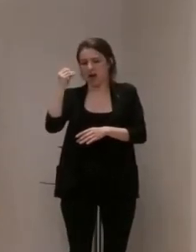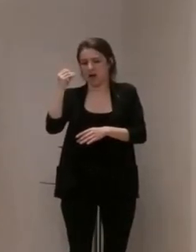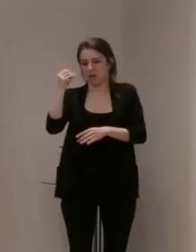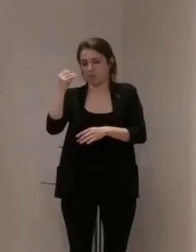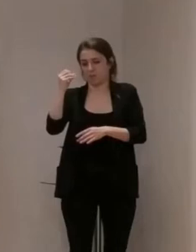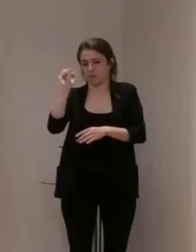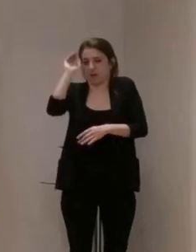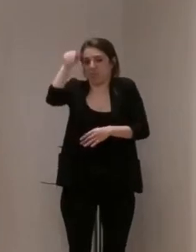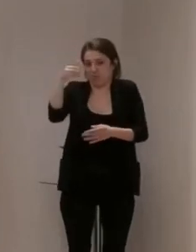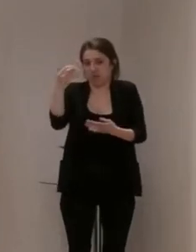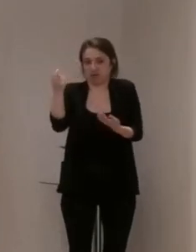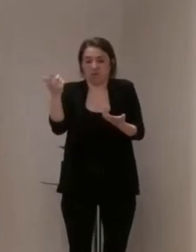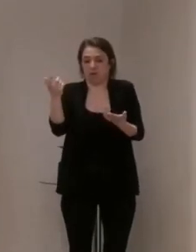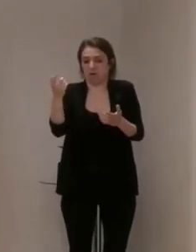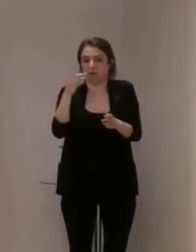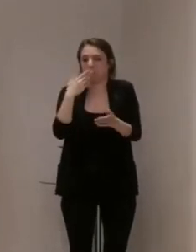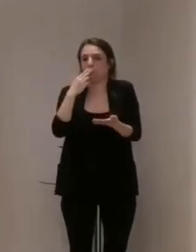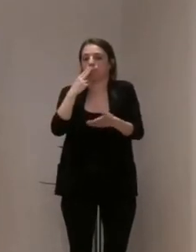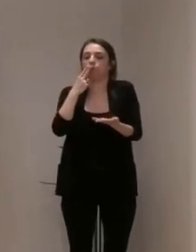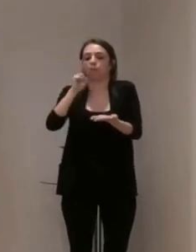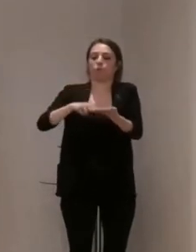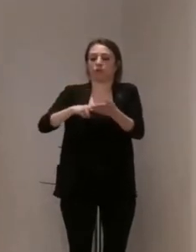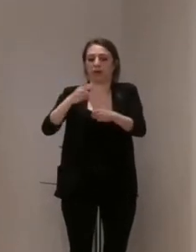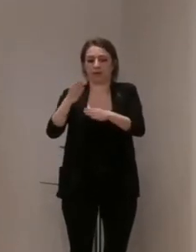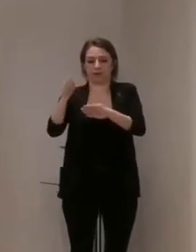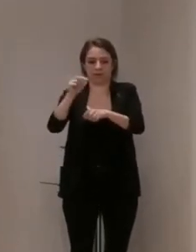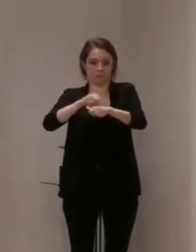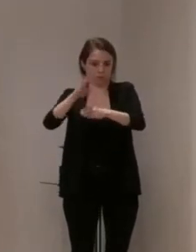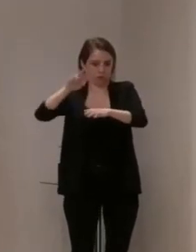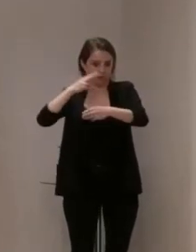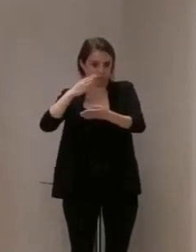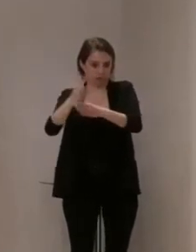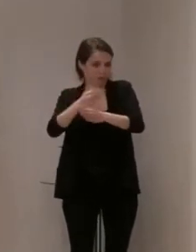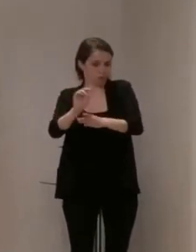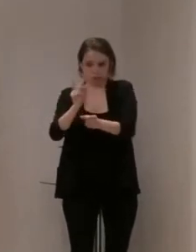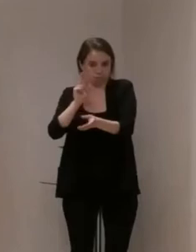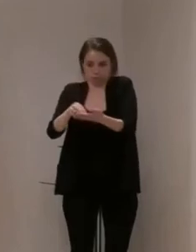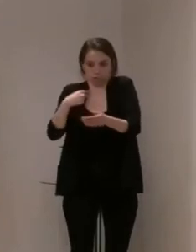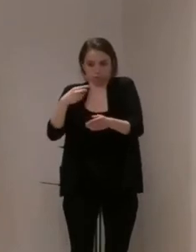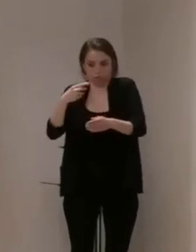militava cap partit. No ho he fet mai, sóc molt disciplinada per seguir una disciplina.